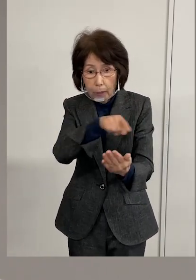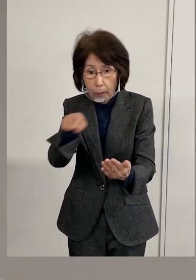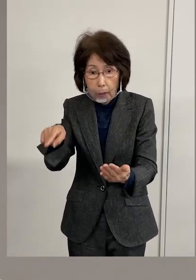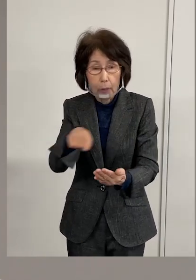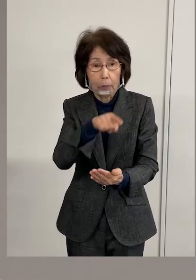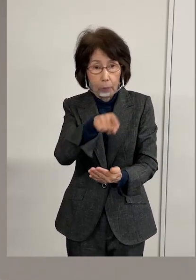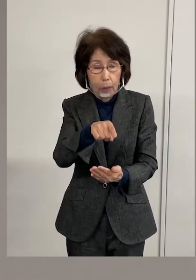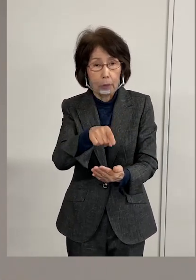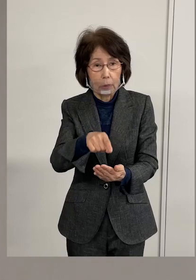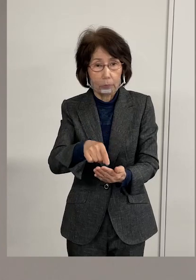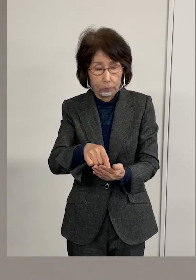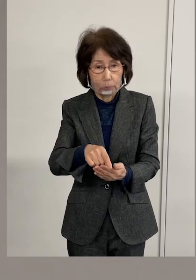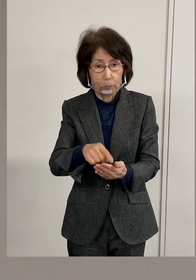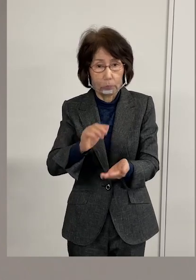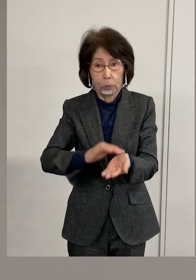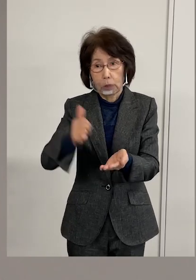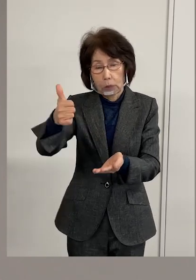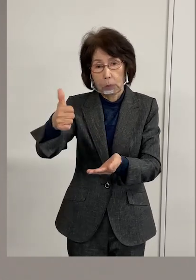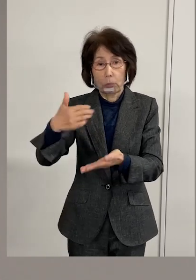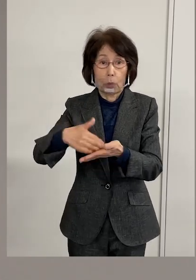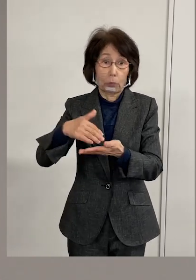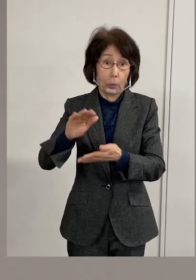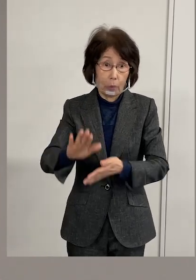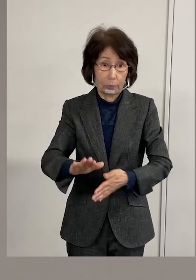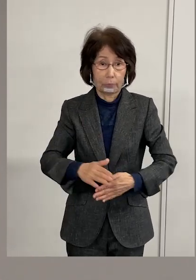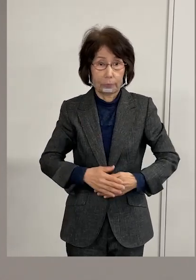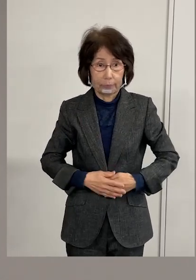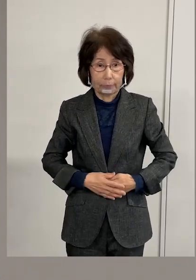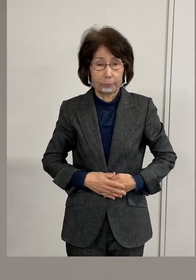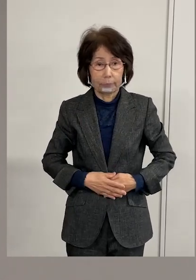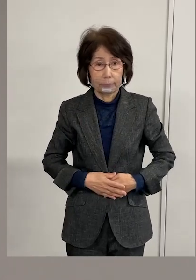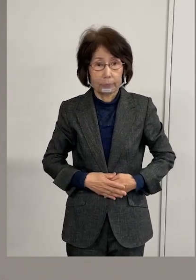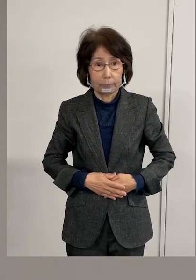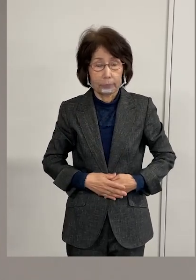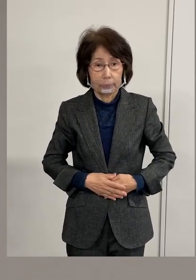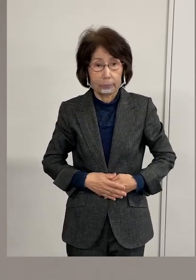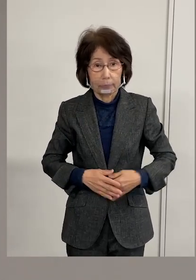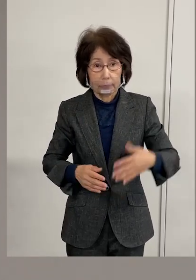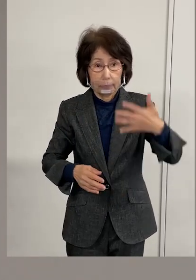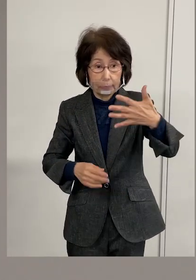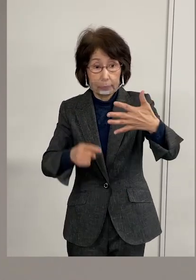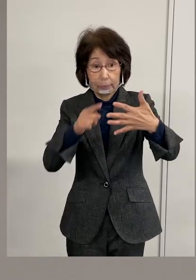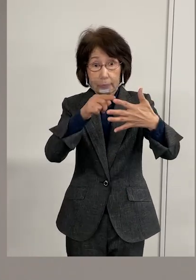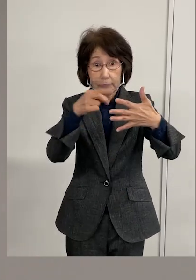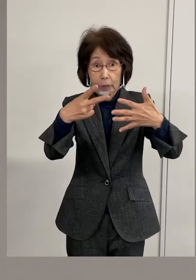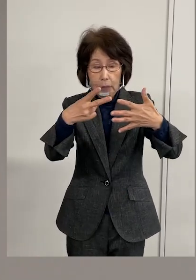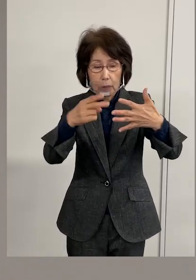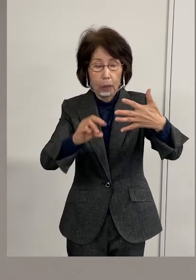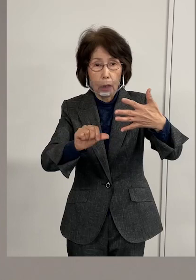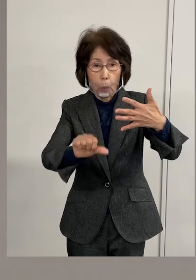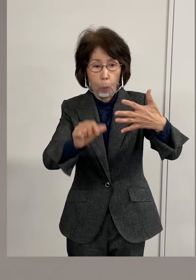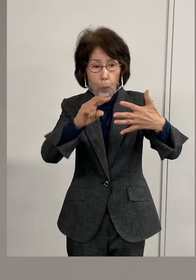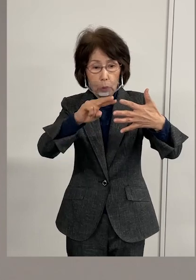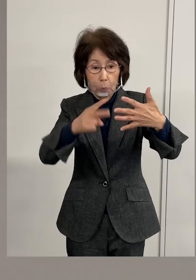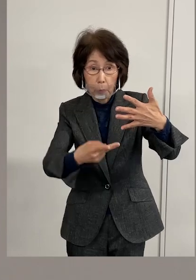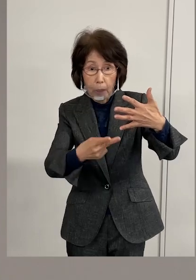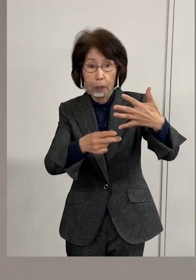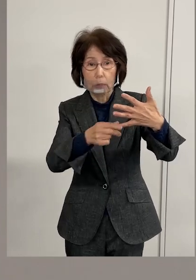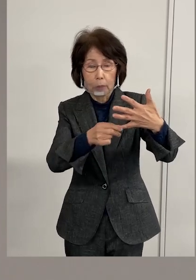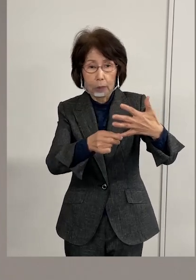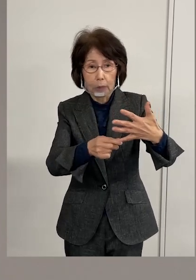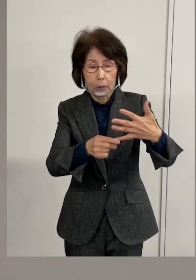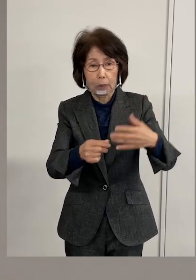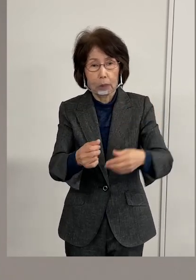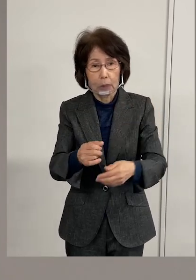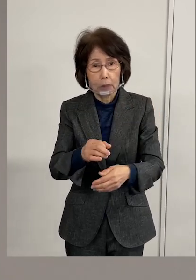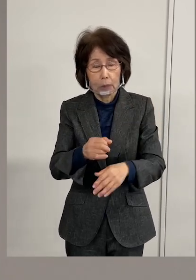ます。これも今のところですね、2類から5類へ落ちたときに、例えばインフルエン